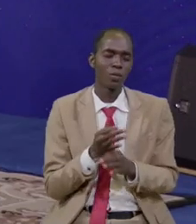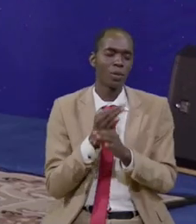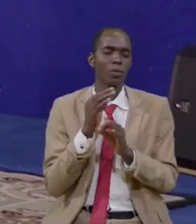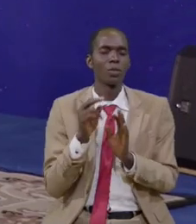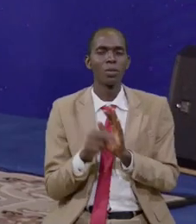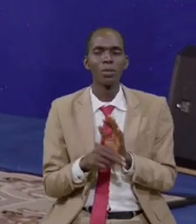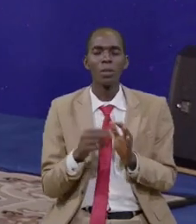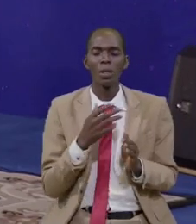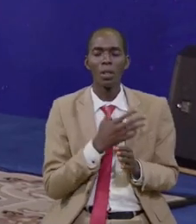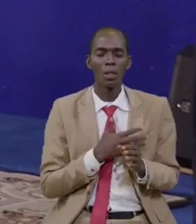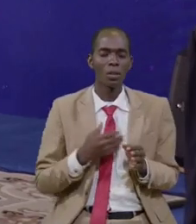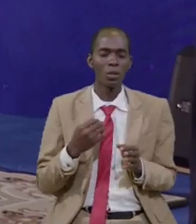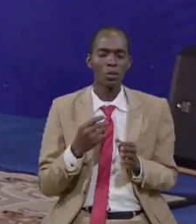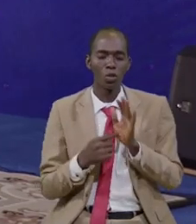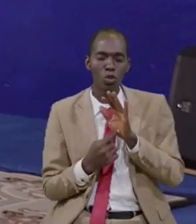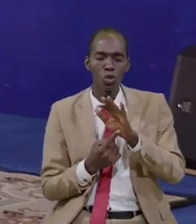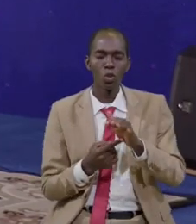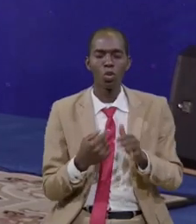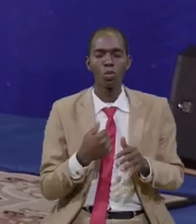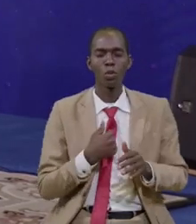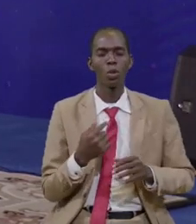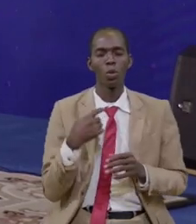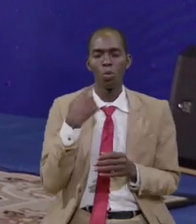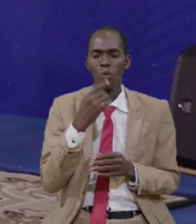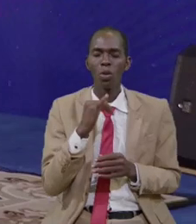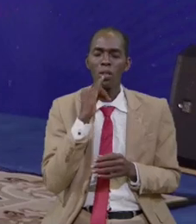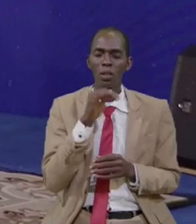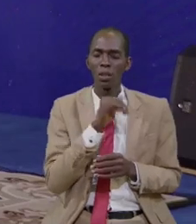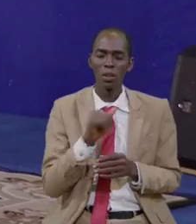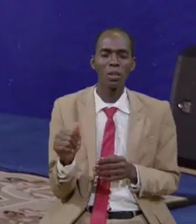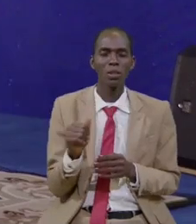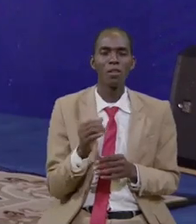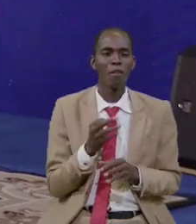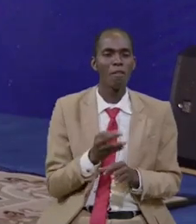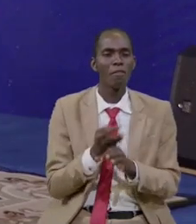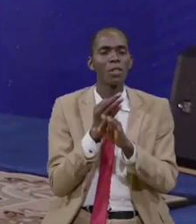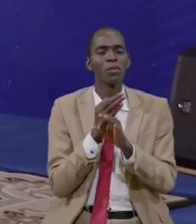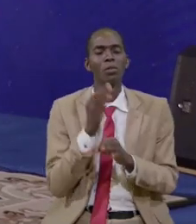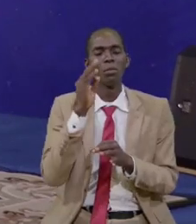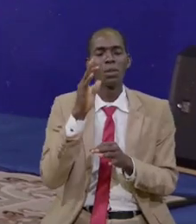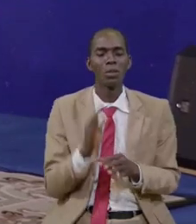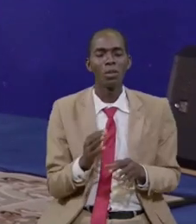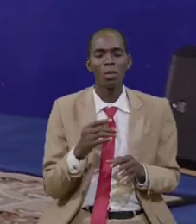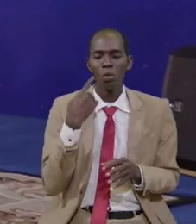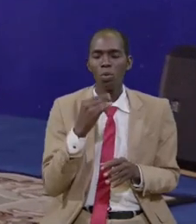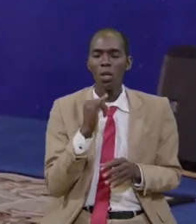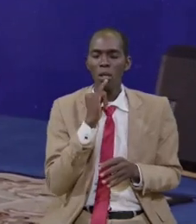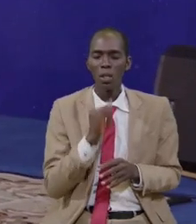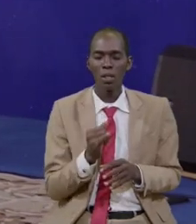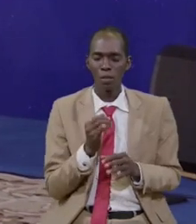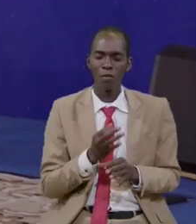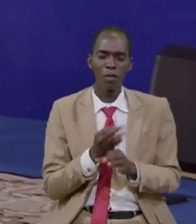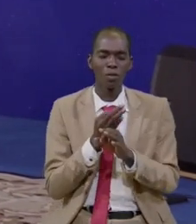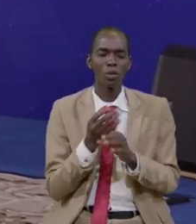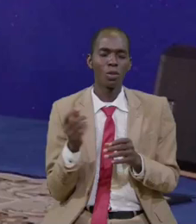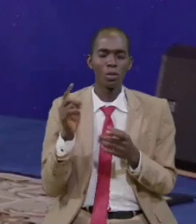fidèle aujourd'hui. Montrez-moi qui est un ministre fidèle aujourd'hui. Montrez-moi qui est fidèle à leurs vœux envers